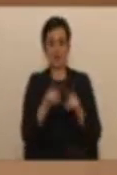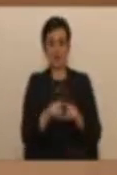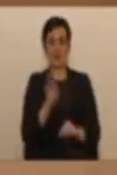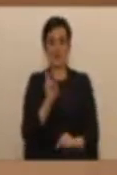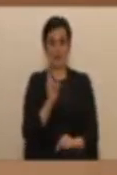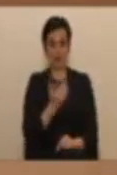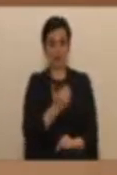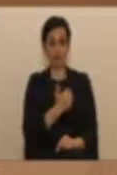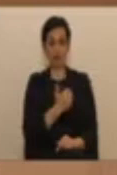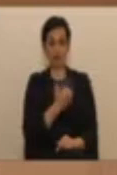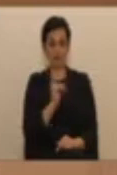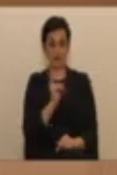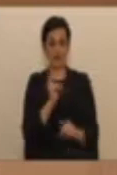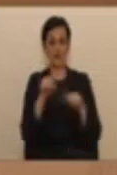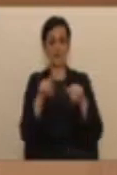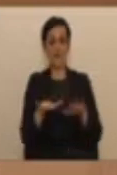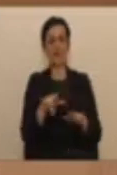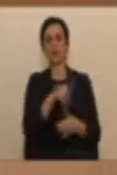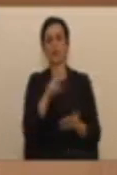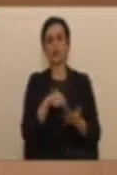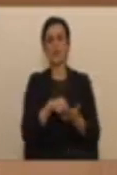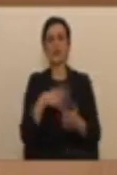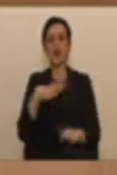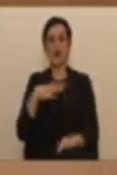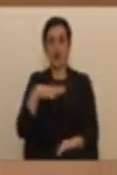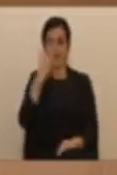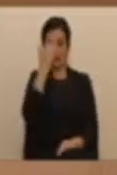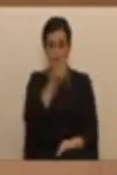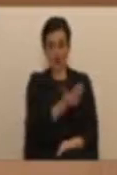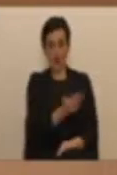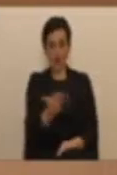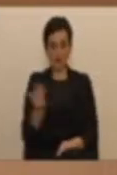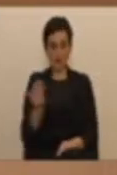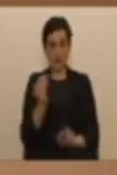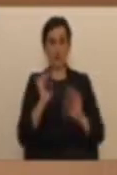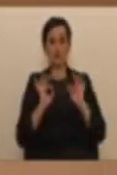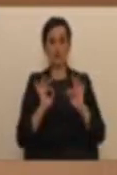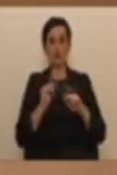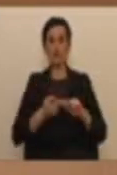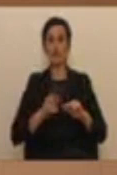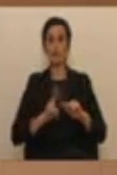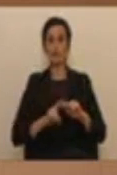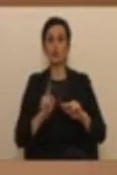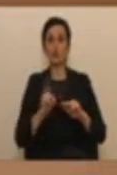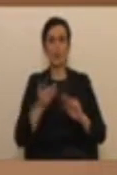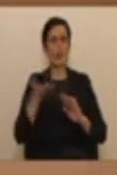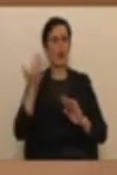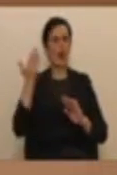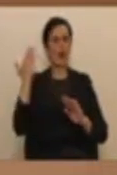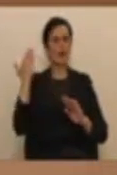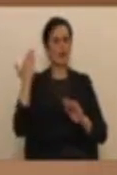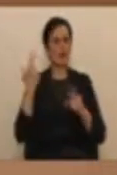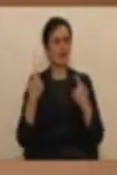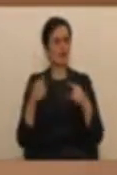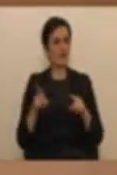უნდა გადაწყვიტოს ეს საკითხი, ანუ ქართველმა ხალხმა, სწორედ იმიტომ, რომ ადრე სხვების